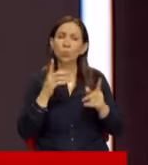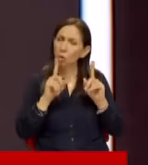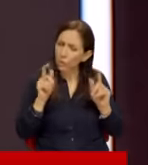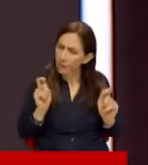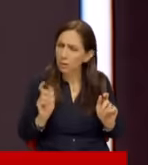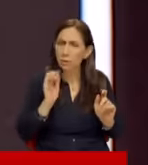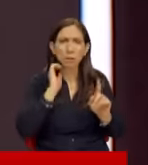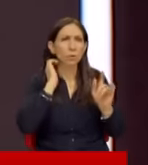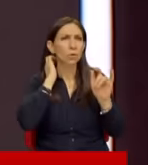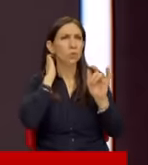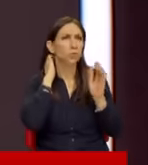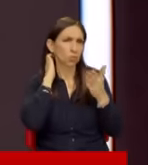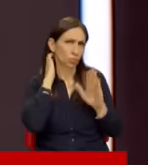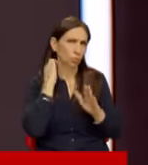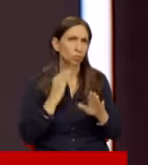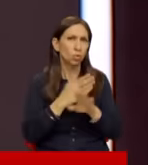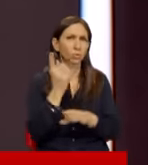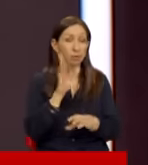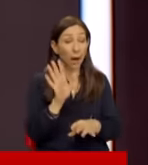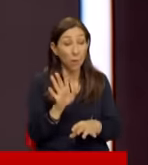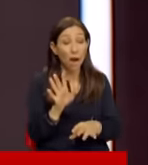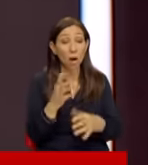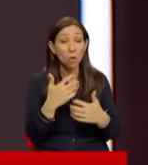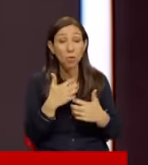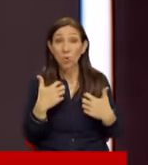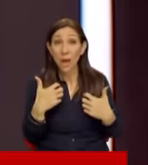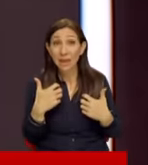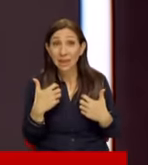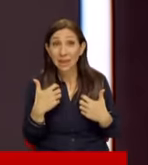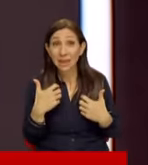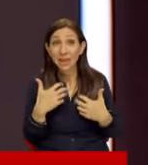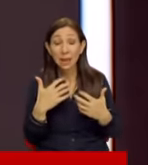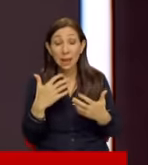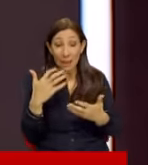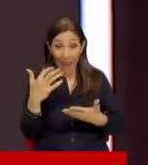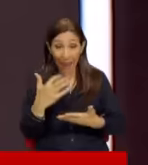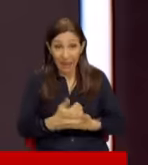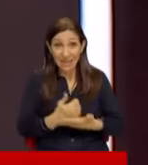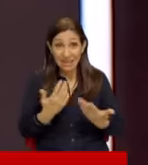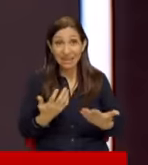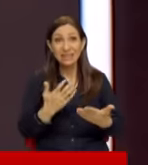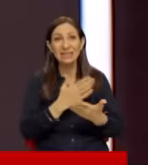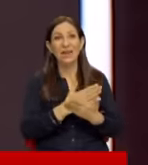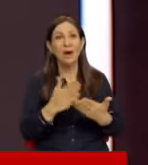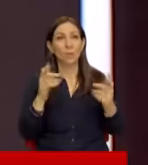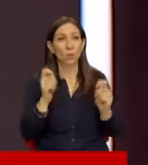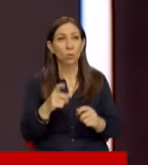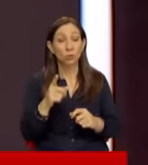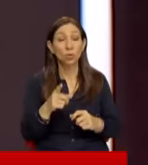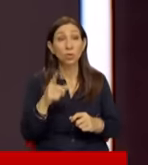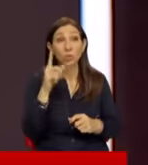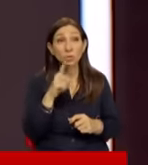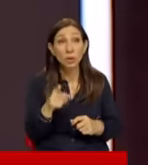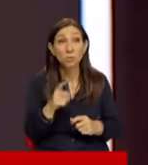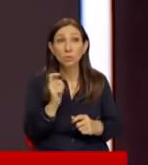yani gayrimeşru bir şey değil, durum değilsiniz. Ama güven telkin etmeniz lazım. Kazanırsanız ancak devam edebilirsiniz. O